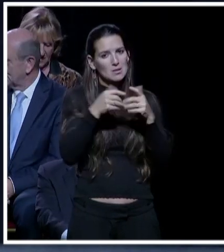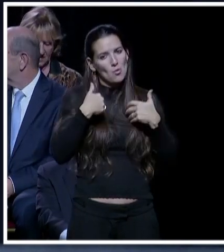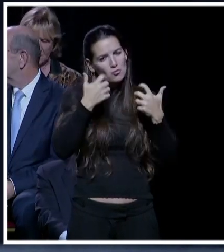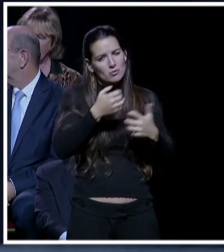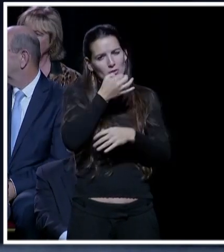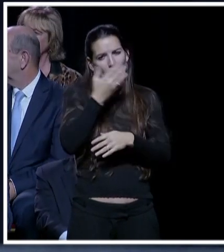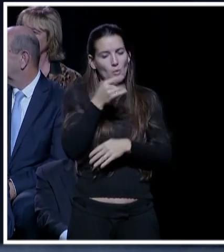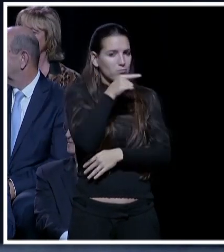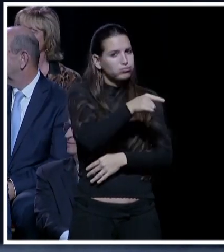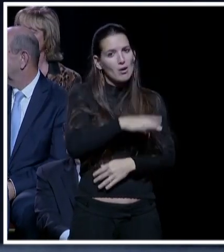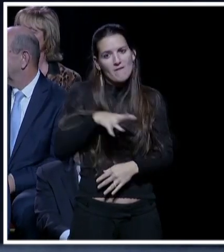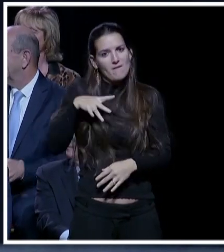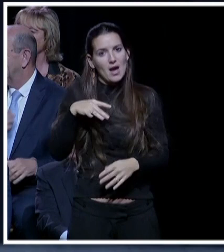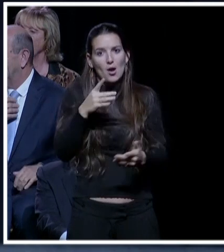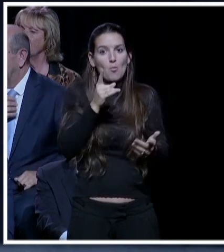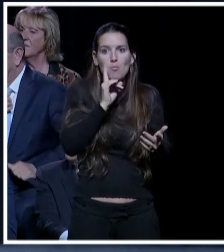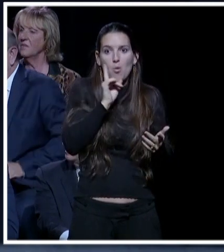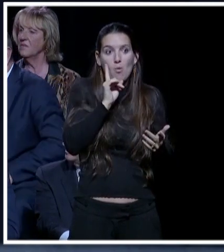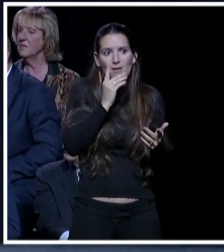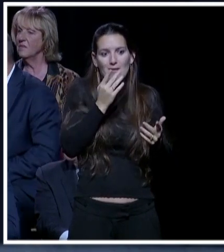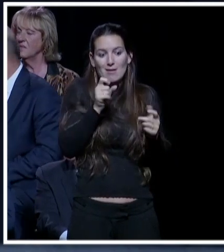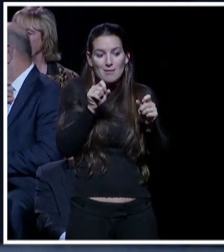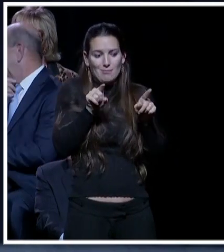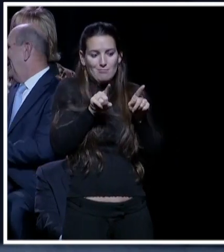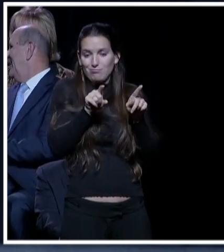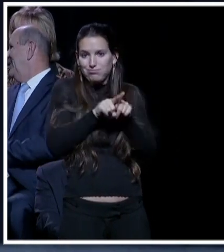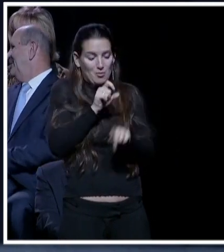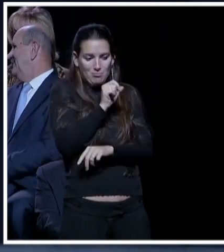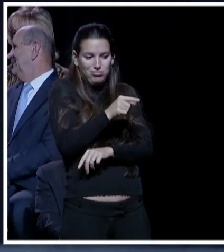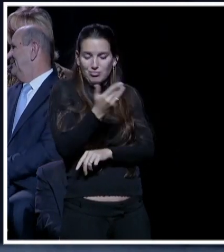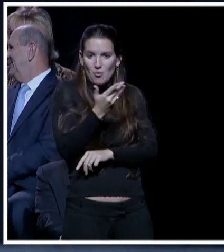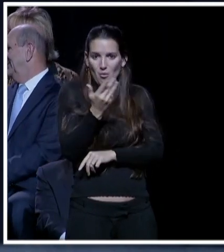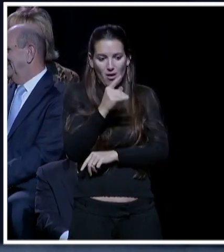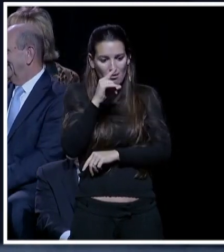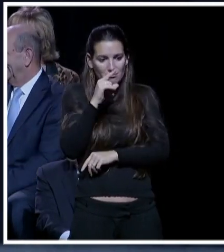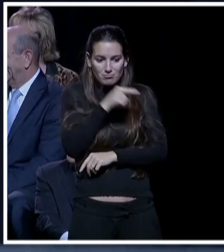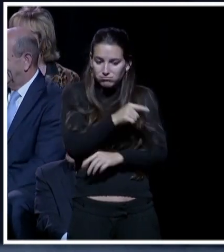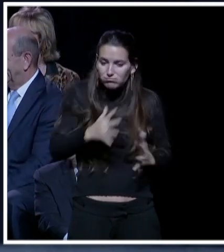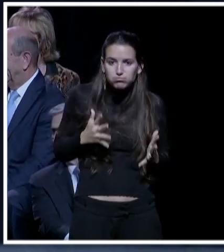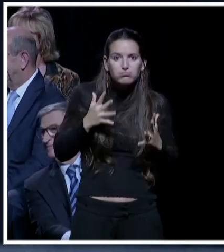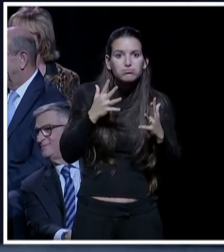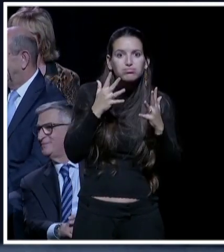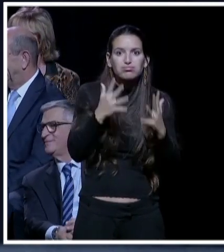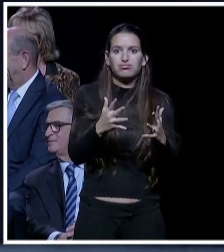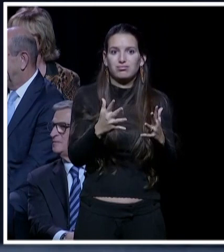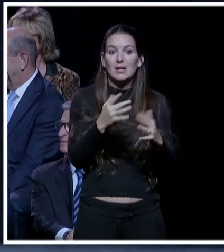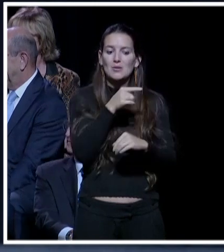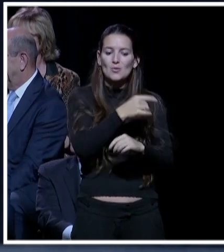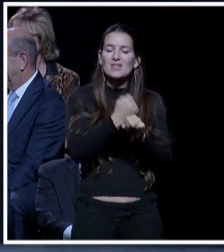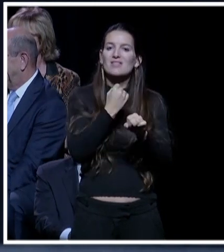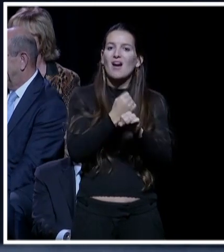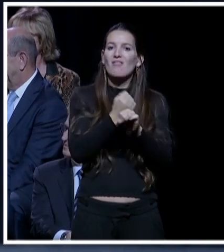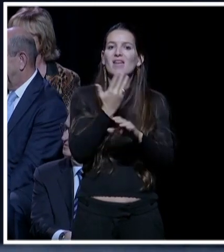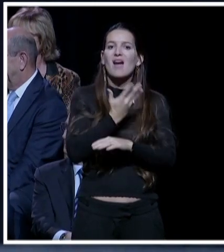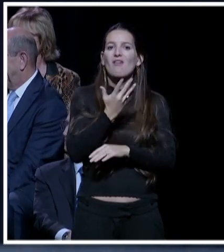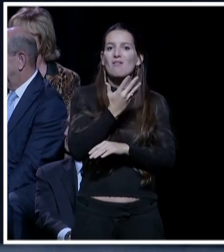ça fait partie de ces hommes et de ces femmes qui s'engagent, et il l'a fait depuis longtemps dans la réserve de la marine, et il a